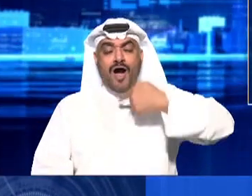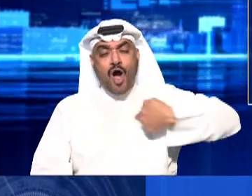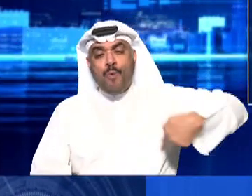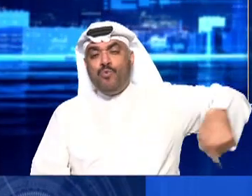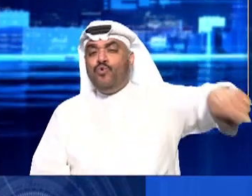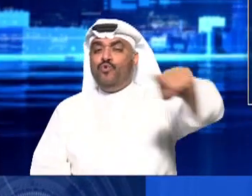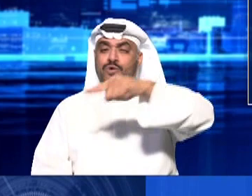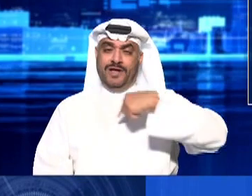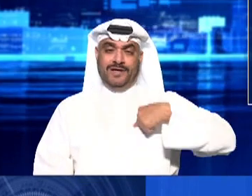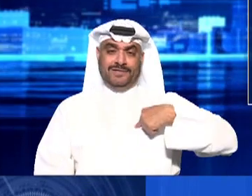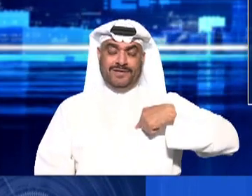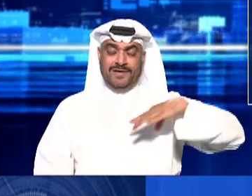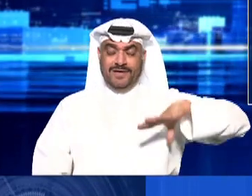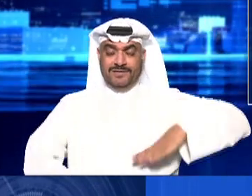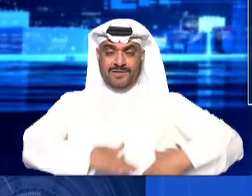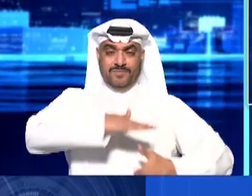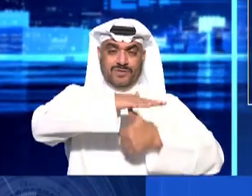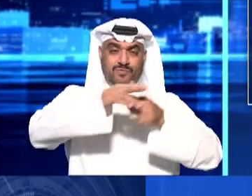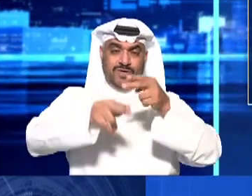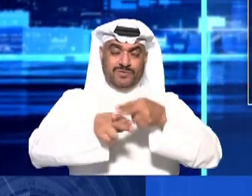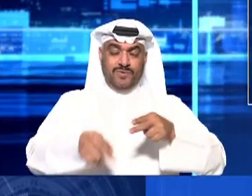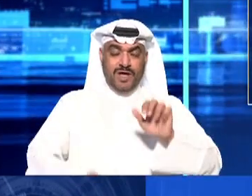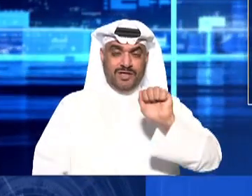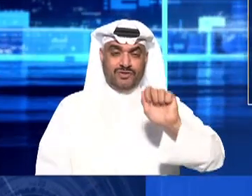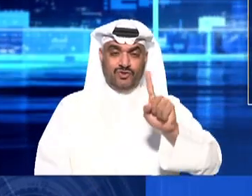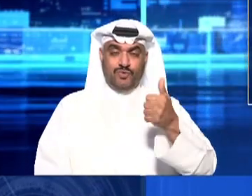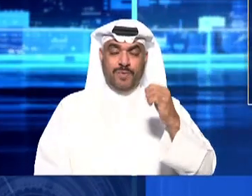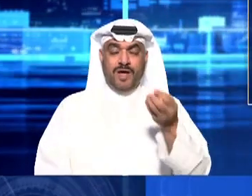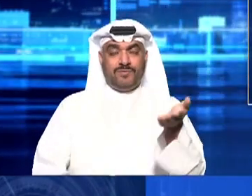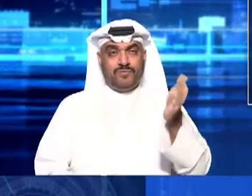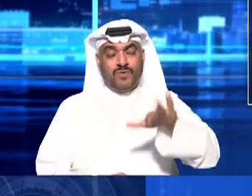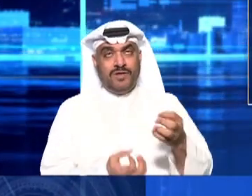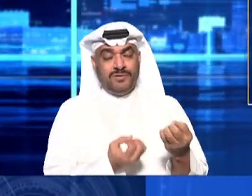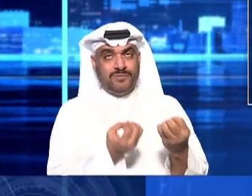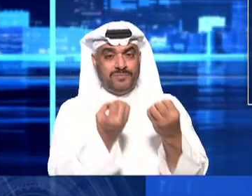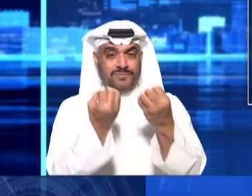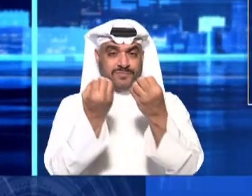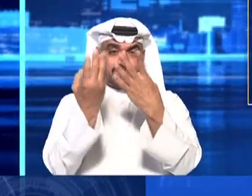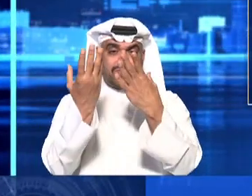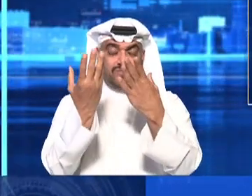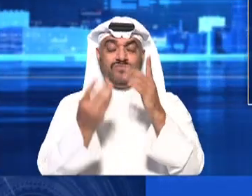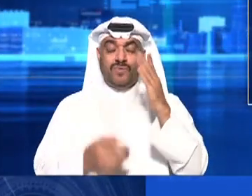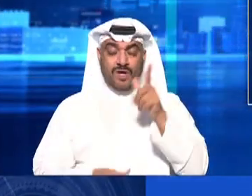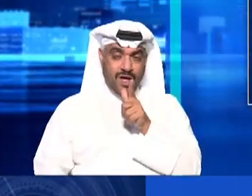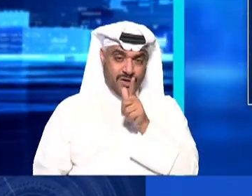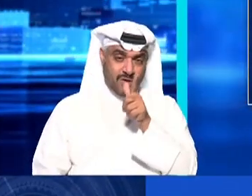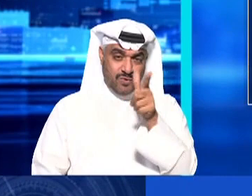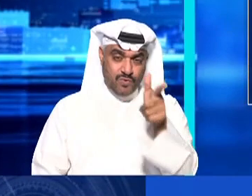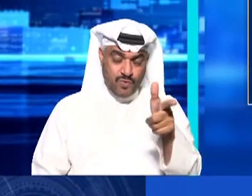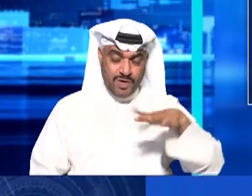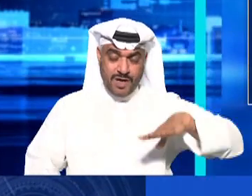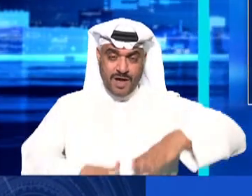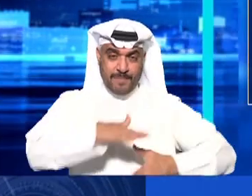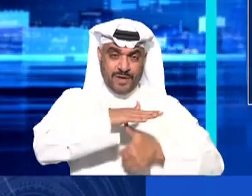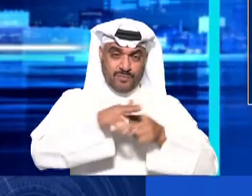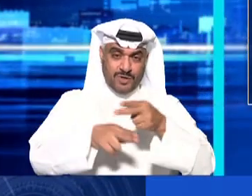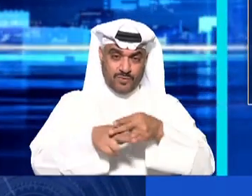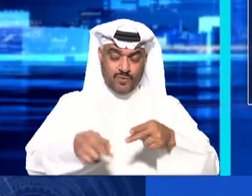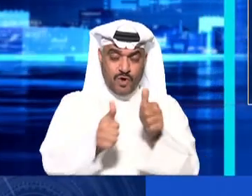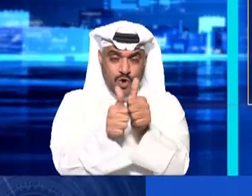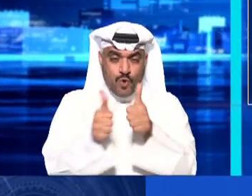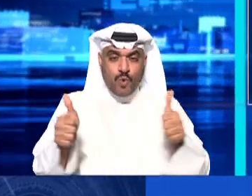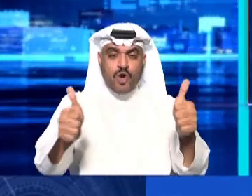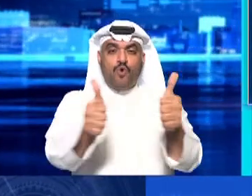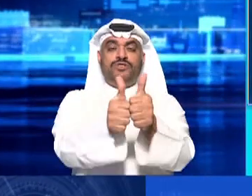صاحب السمو الشيخ صباح الأحمد الجابر الصباح رحمه الله تعالى، معربا لمقام سموكم الكريم والأسرة